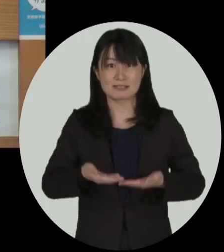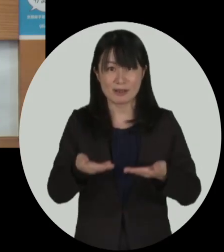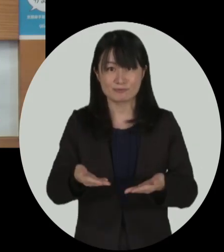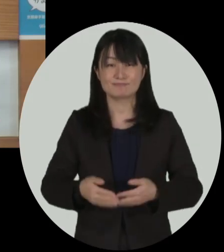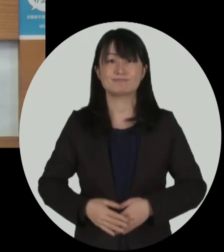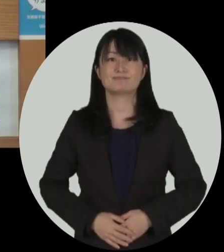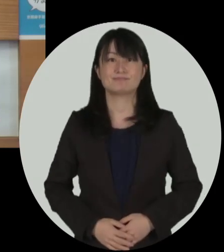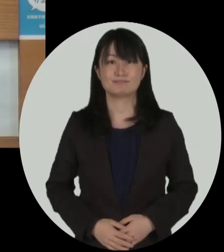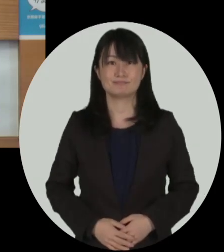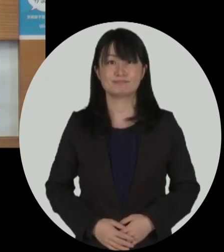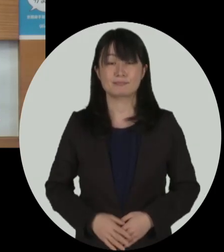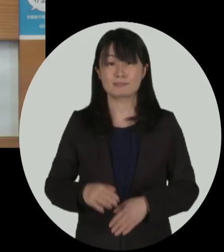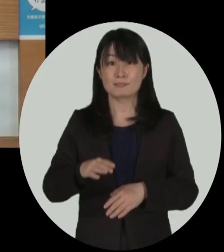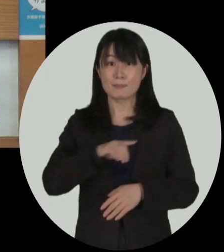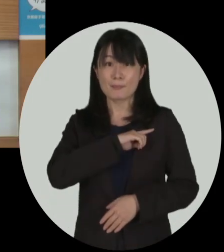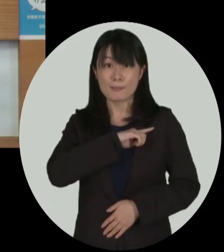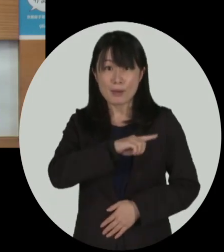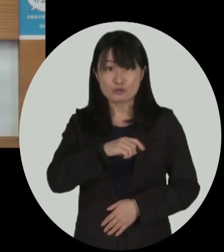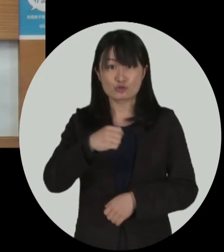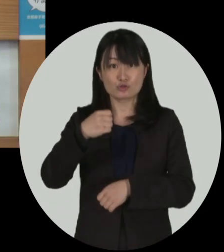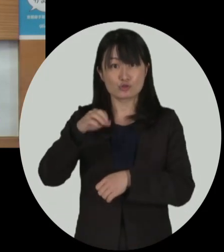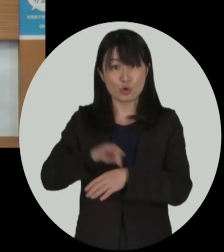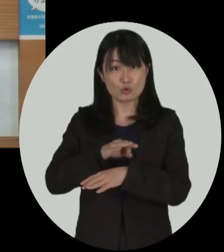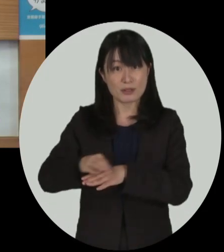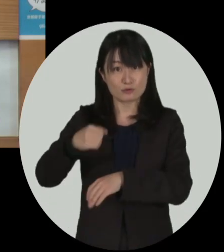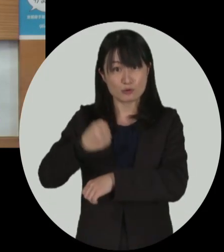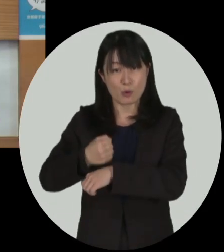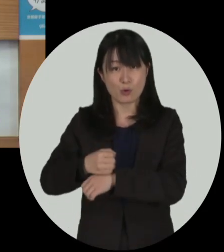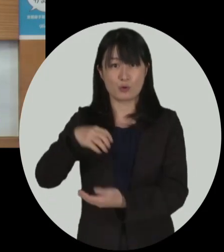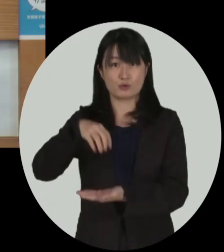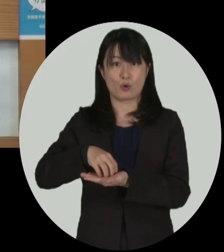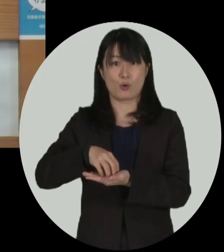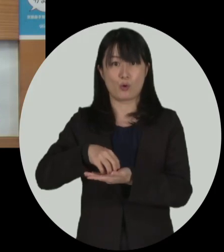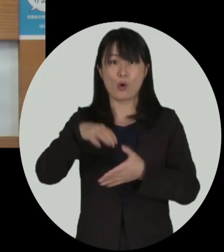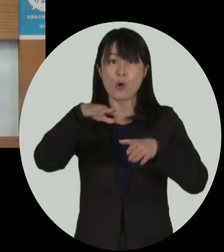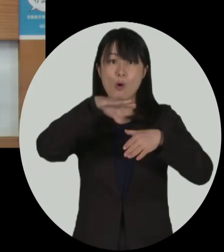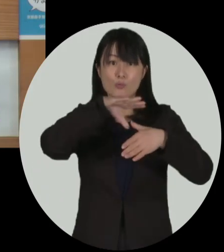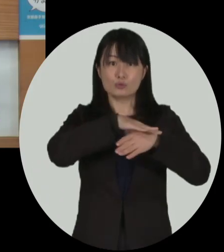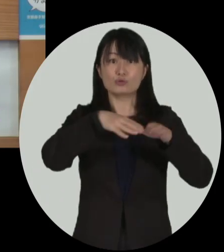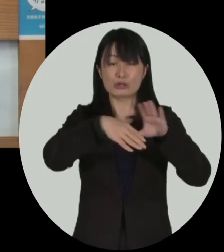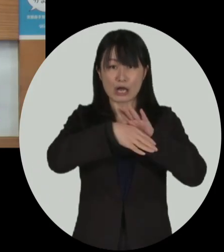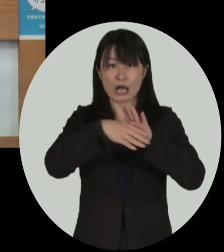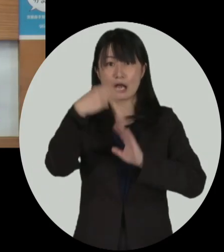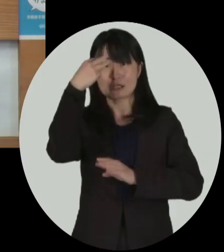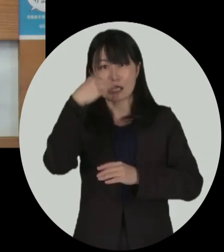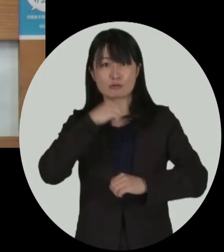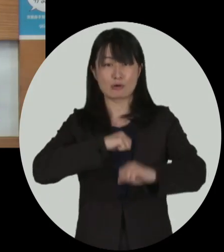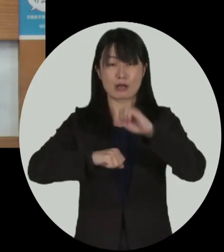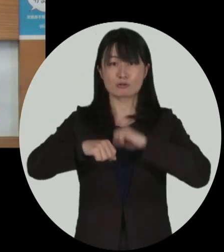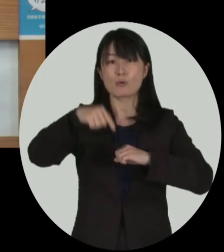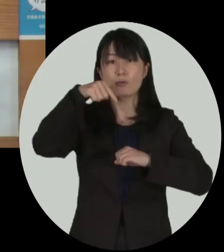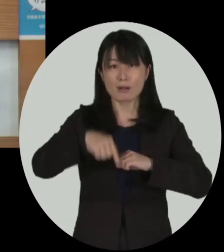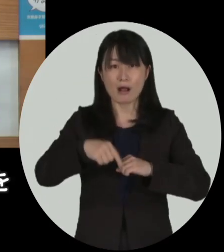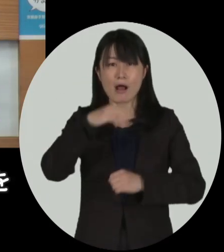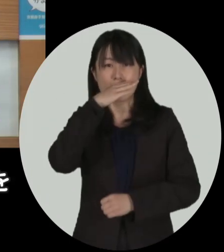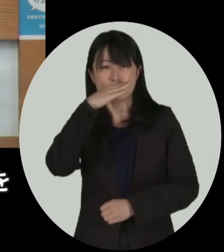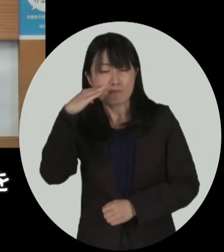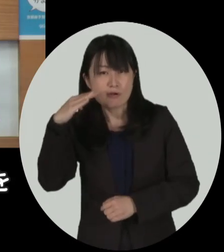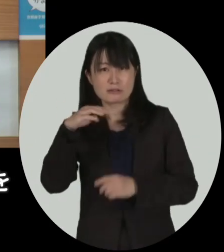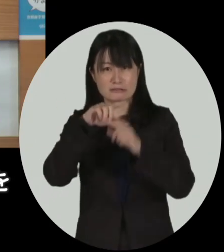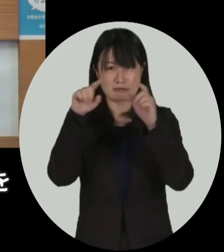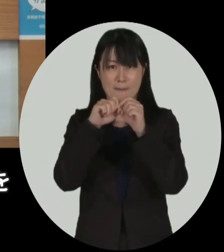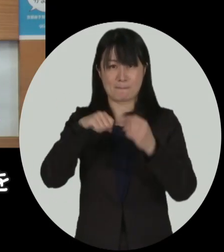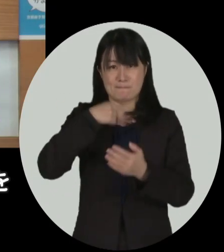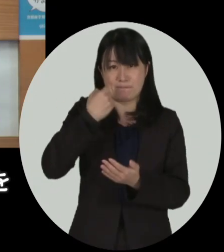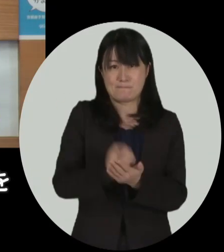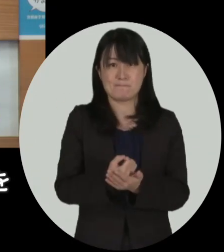。まず特別功労賞です。この賞は文化芸術活動において顕著な業績を挙げられ文化の向上